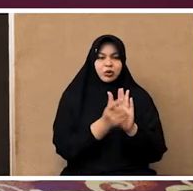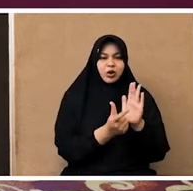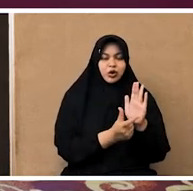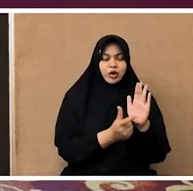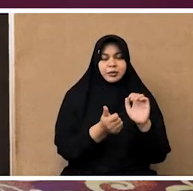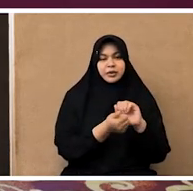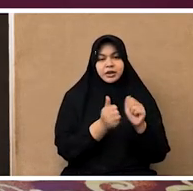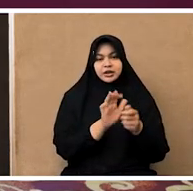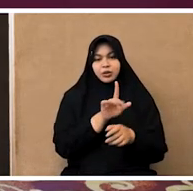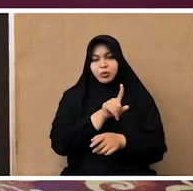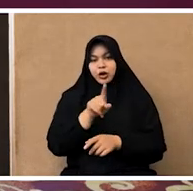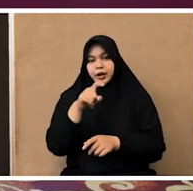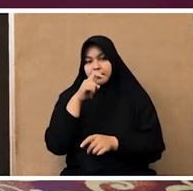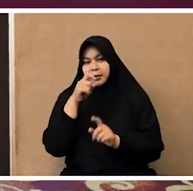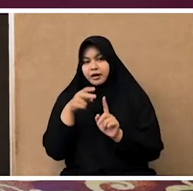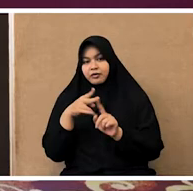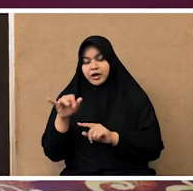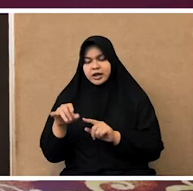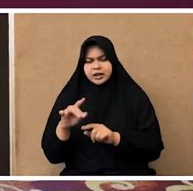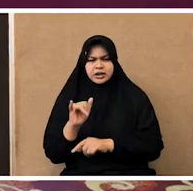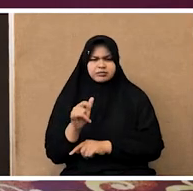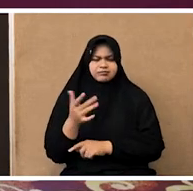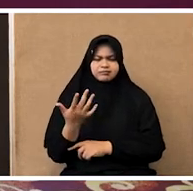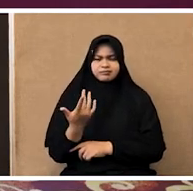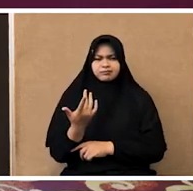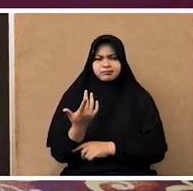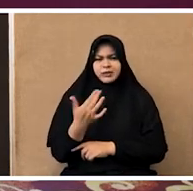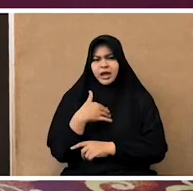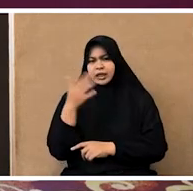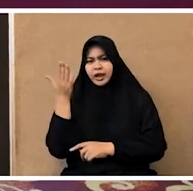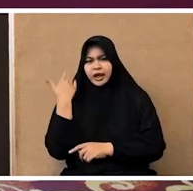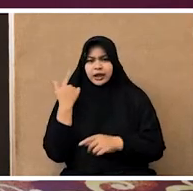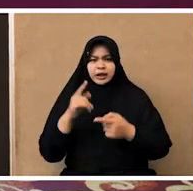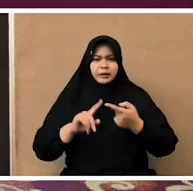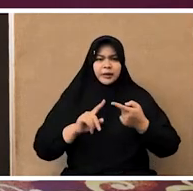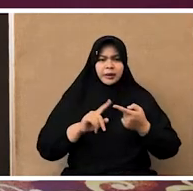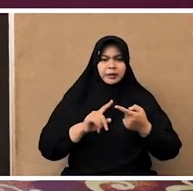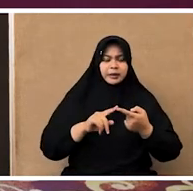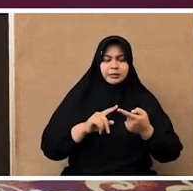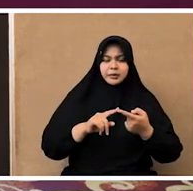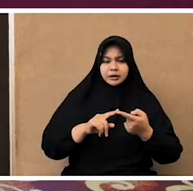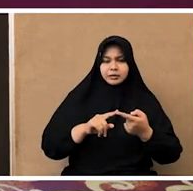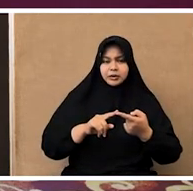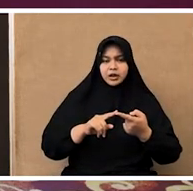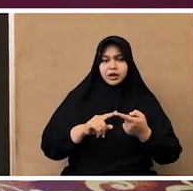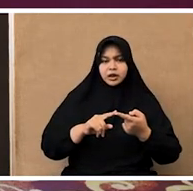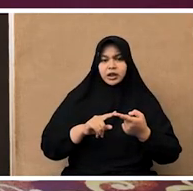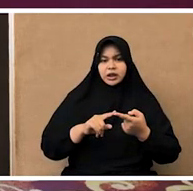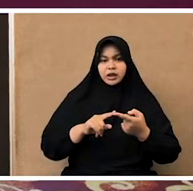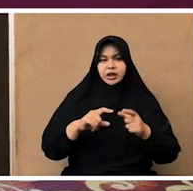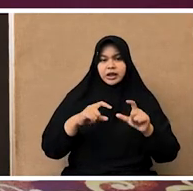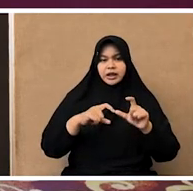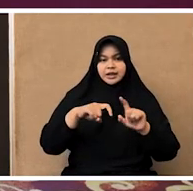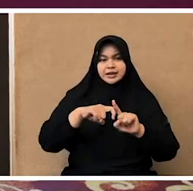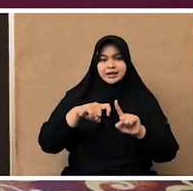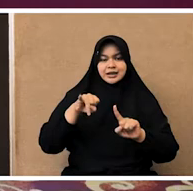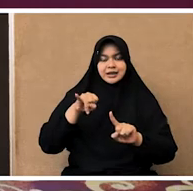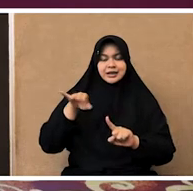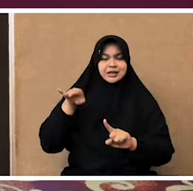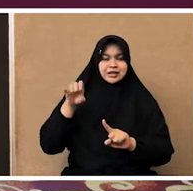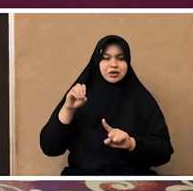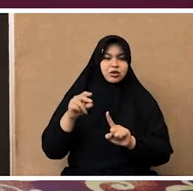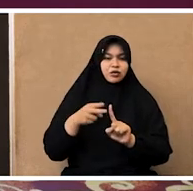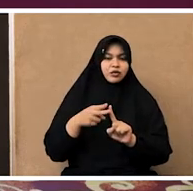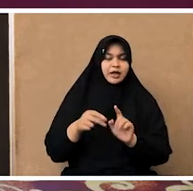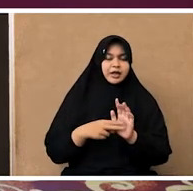saya ingin nanya Masalah Jadi yang tadi itu Mas apa Mas yang bagi teman-teman ya yang tadi itu apa